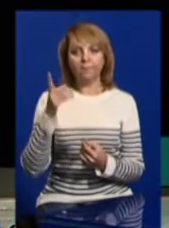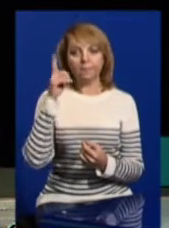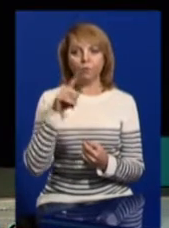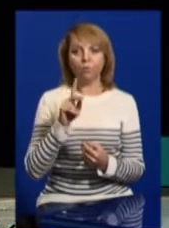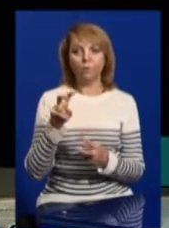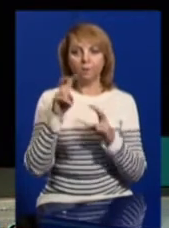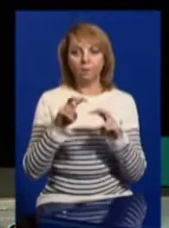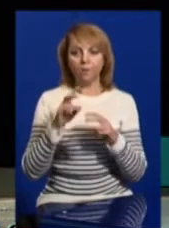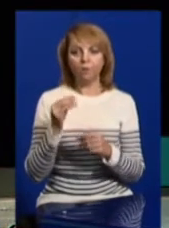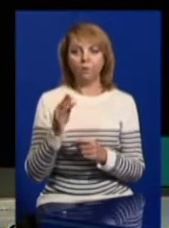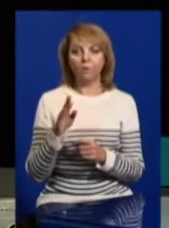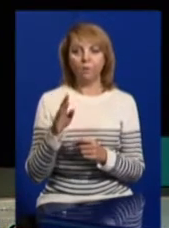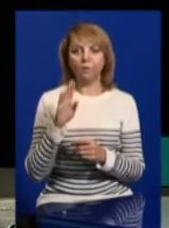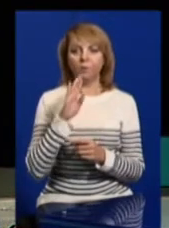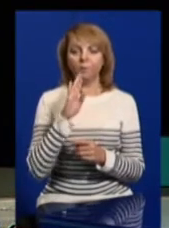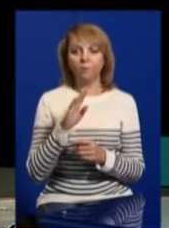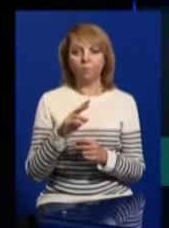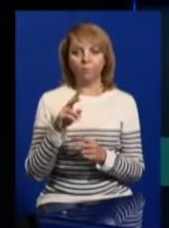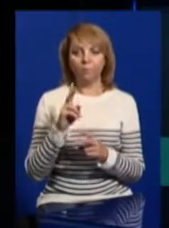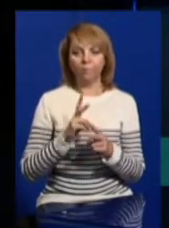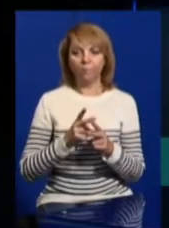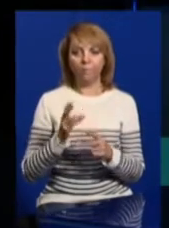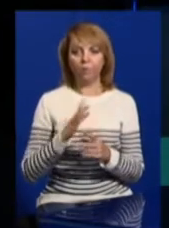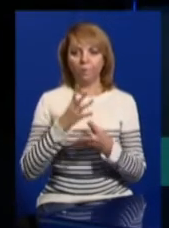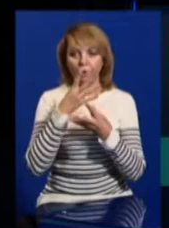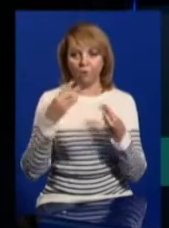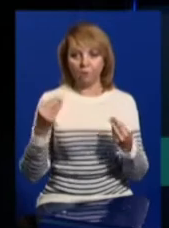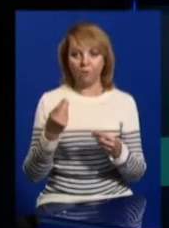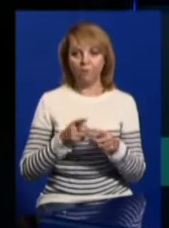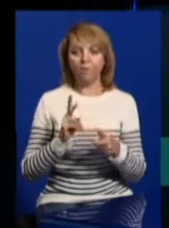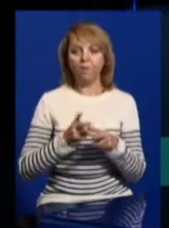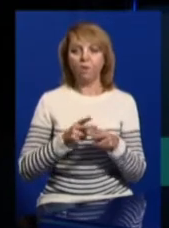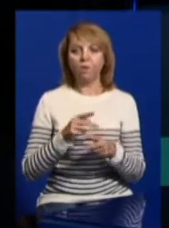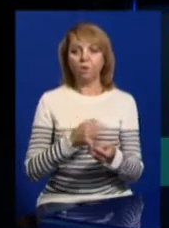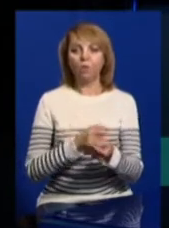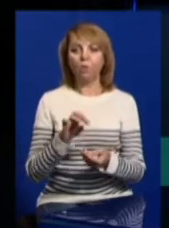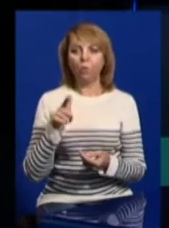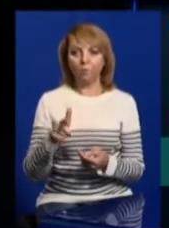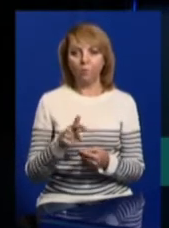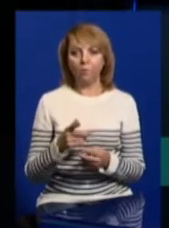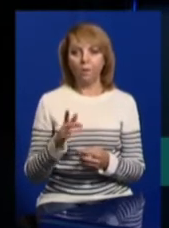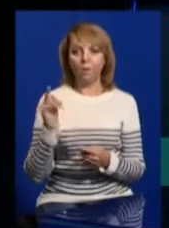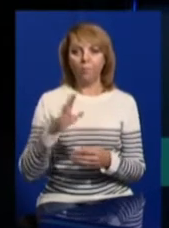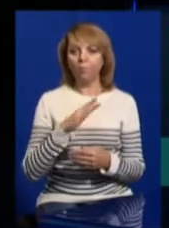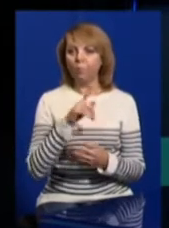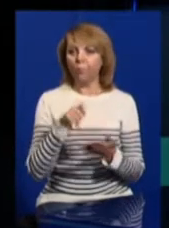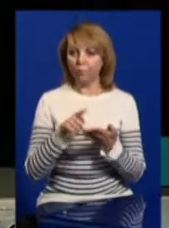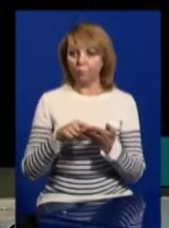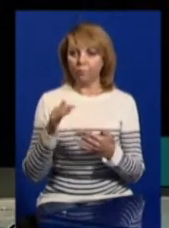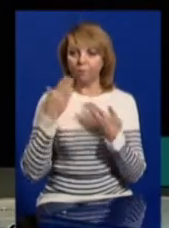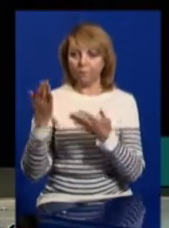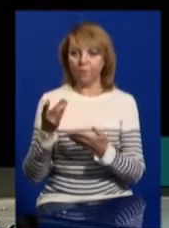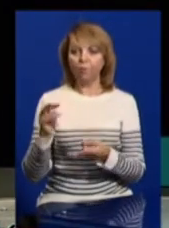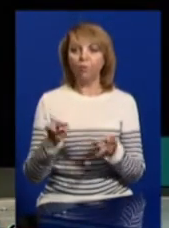шукали ще пані Федірко, яка зникла там невідомо куди. Це лікар-нарколог, яка до неї були і певні питання, вони